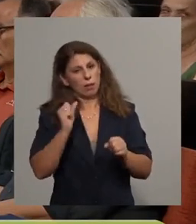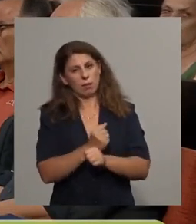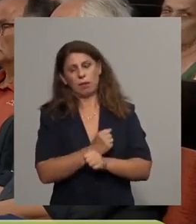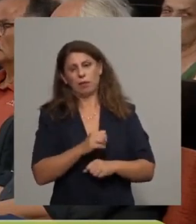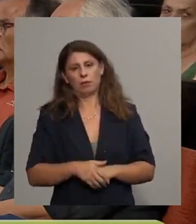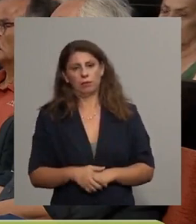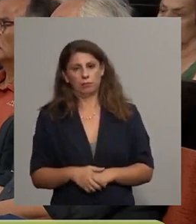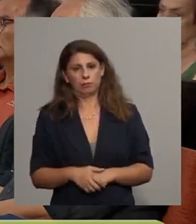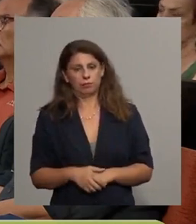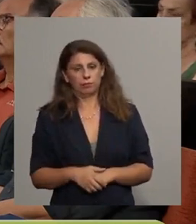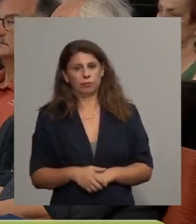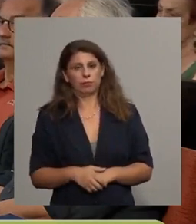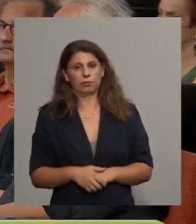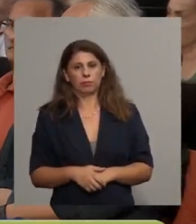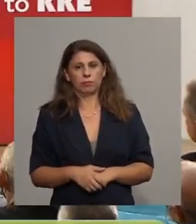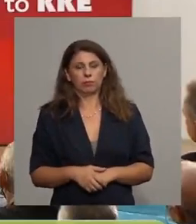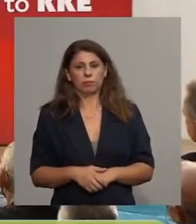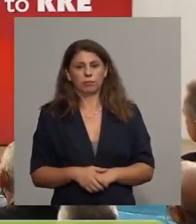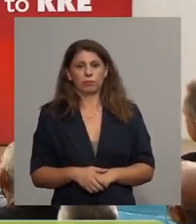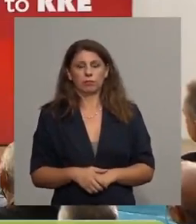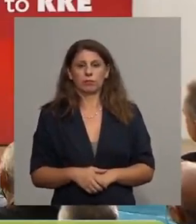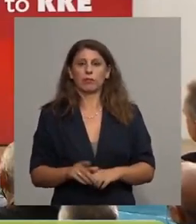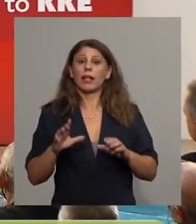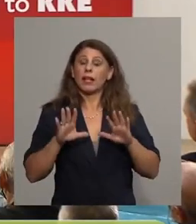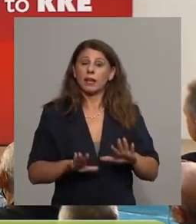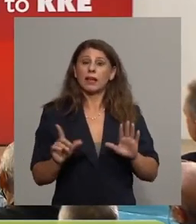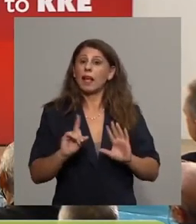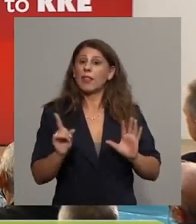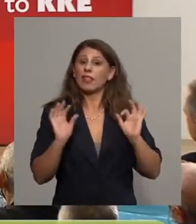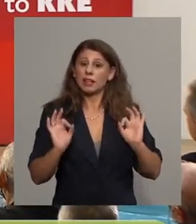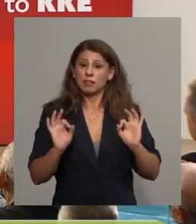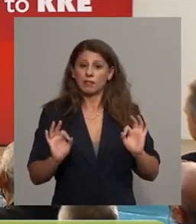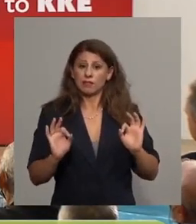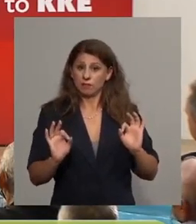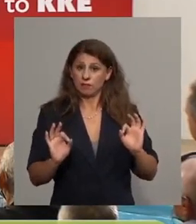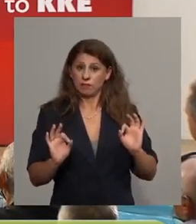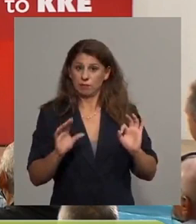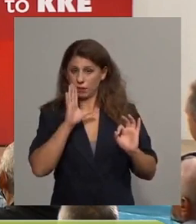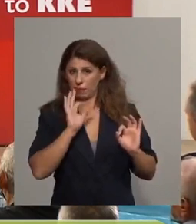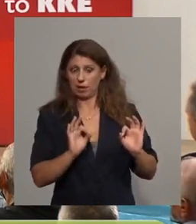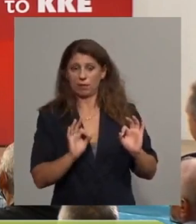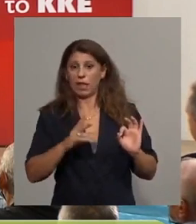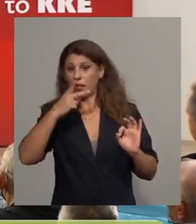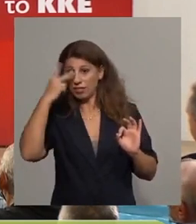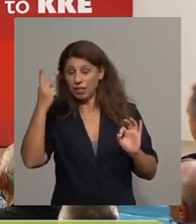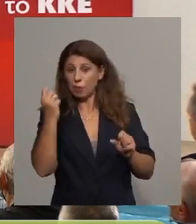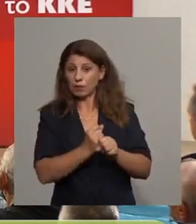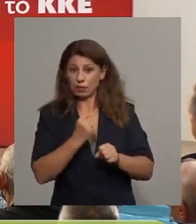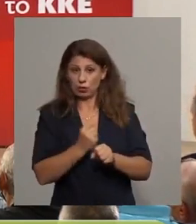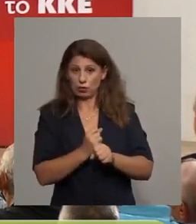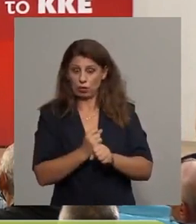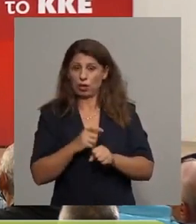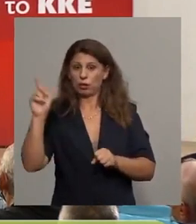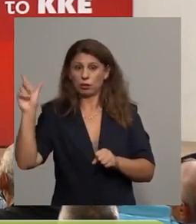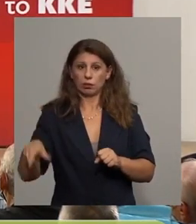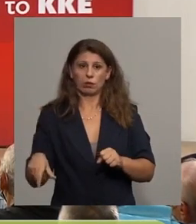επιμένουμε. Η ανεργία δεν είναι η φυσική τάξη πραγμάτων. Το δικαίωμα στη δουλειά, το ίδιο